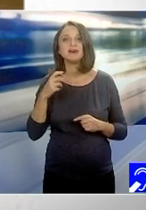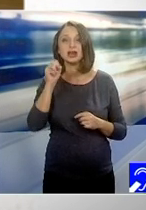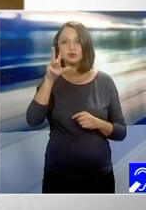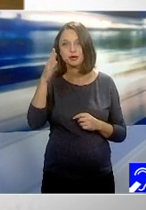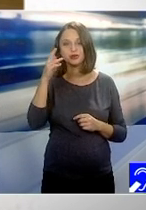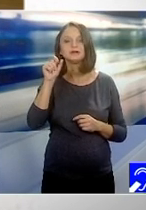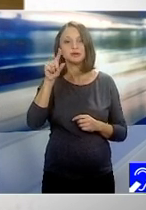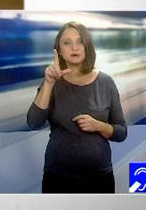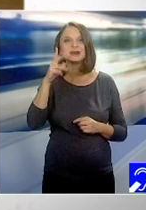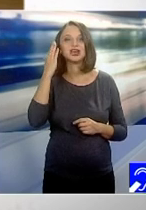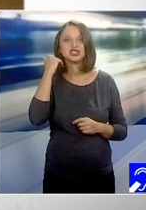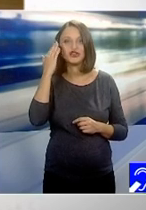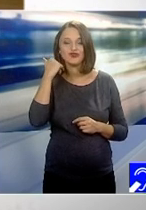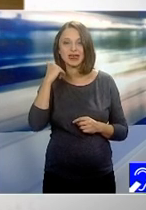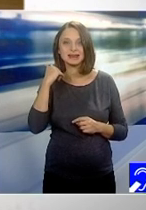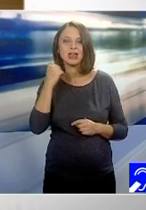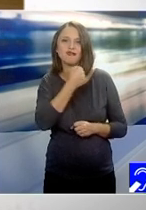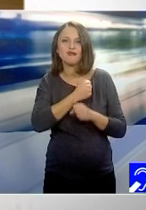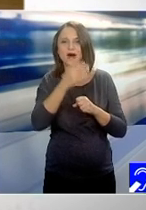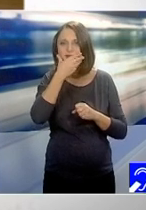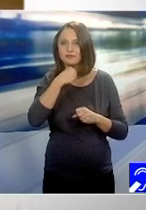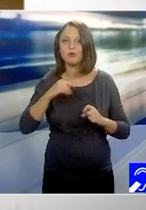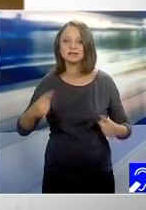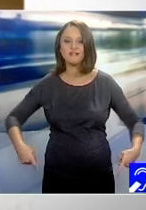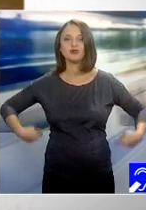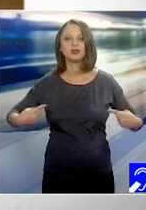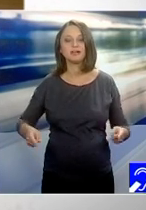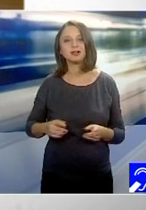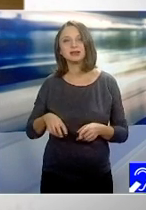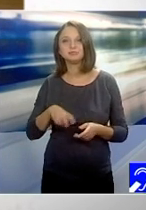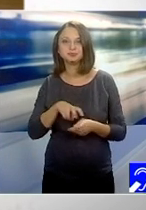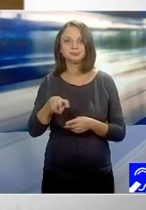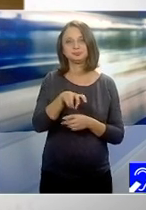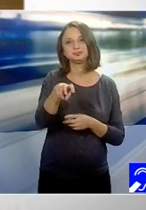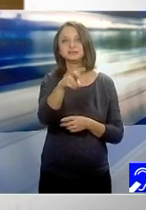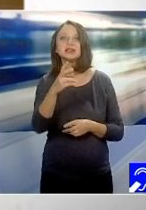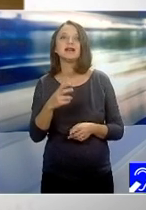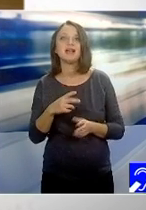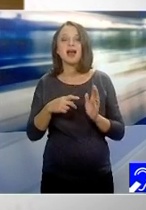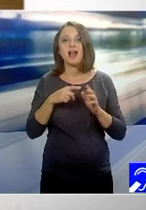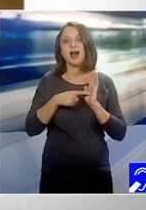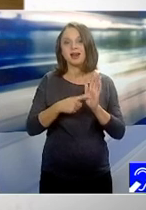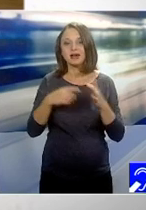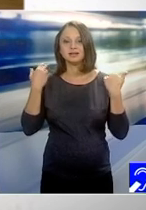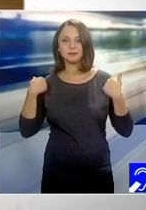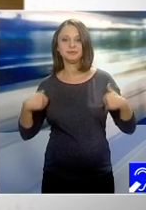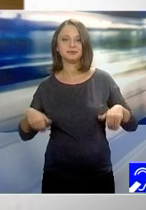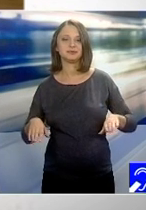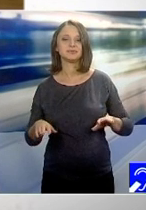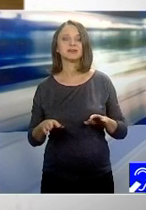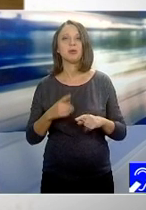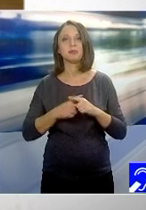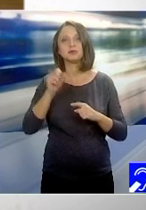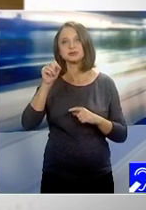în fotolii rulante vor defila pe podium și vor prezenta creațiile unor designer români însoțite de 12 persoane publice